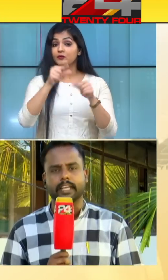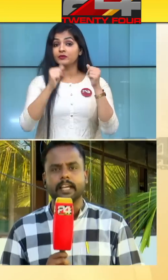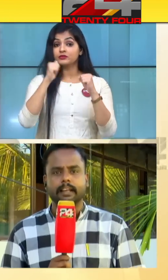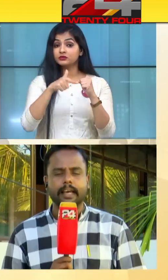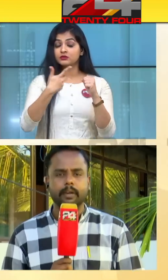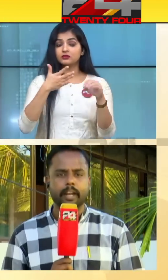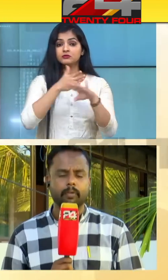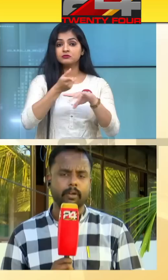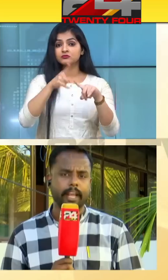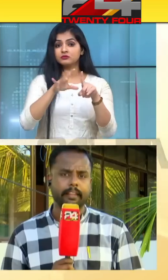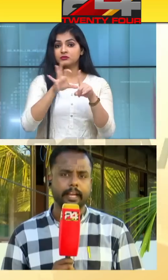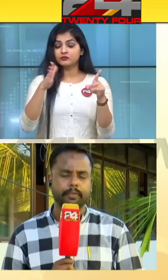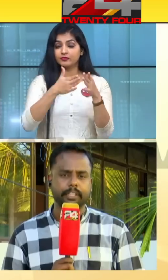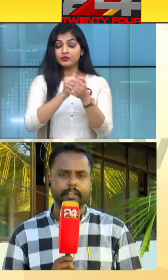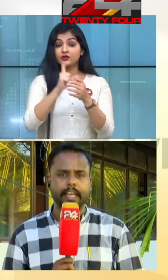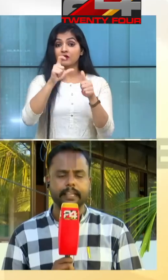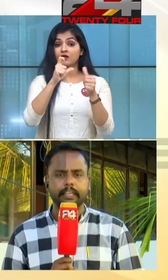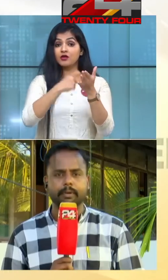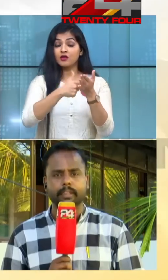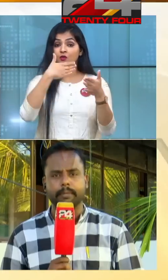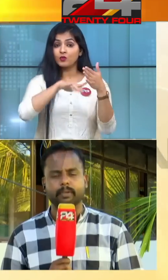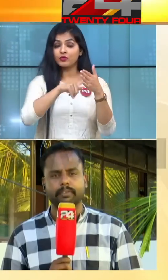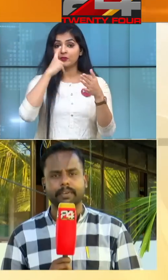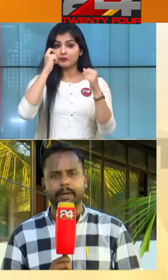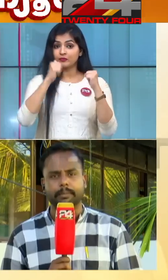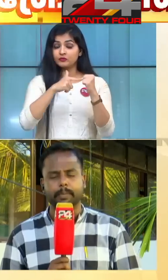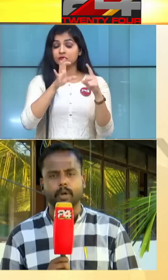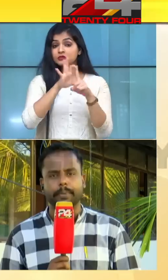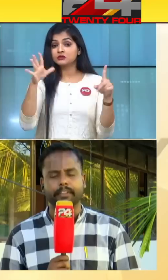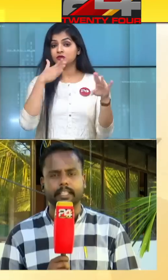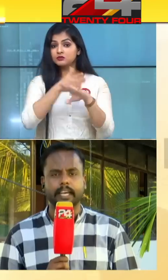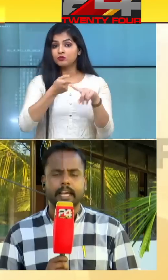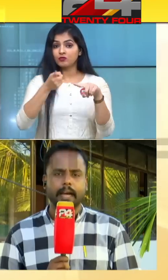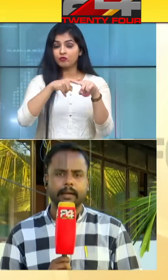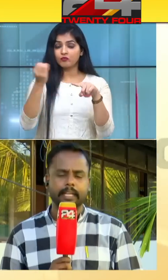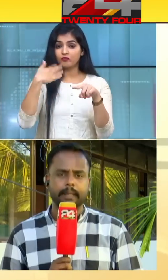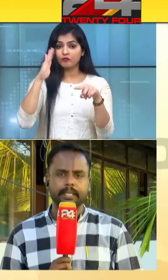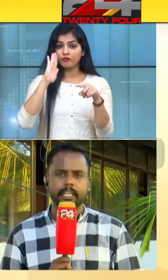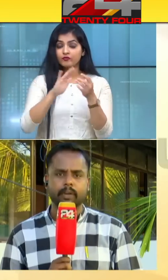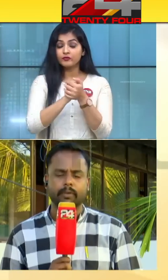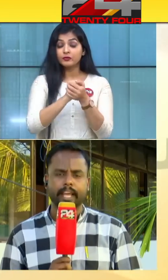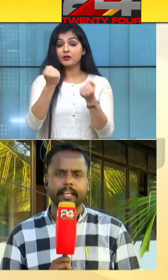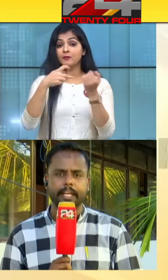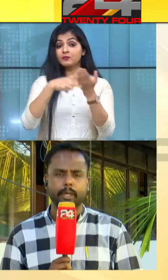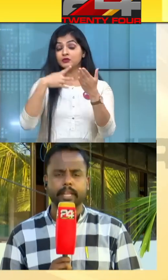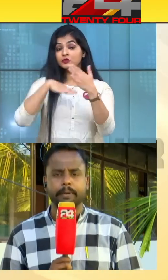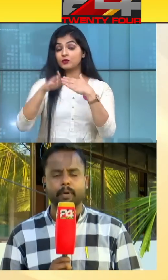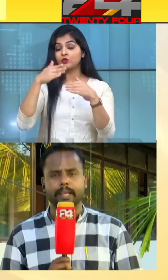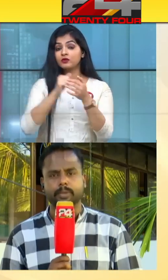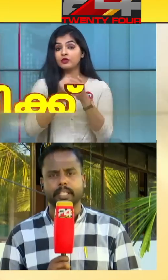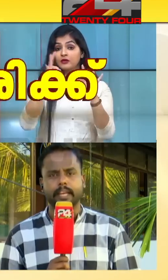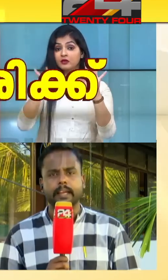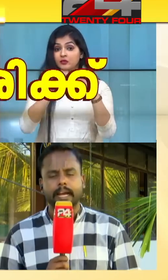പരിക്കേറ്റിട്ടുള്ളത്. ഉള്ളിലുണ്ടായിരുന്ന യുവതിയുടെ നില അതീവ ഗുരുതരമെന്നുള്ള വിവരമാണ് നമുക്കിപ്പോൾ ലഭിക്കുന്നത്. ബസ്സിനുള്ളിലുണ്ടായിരുന്ന 8 പേരും